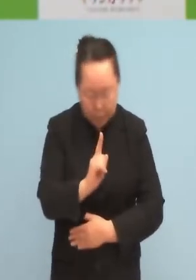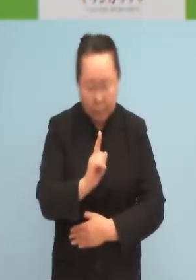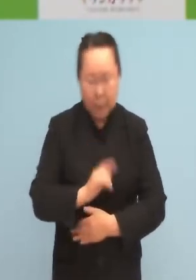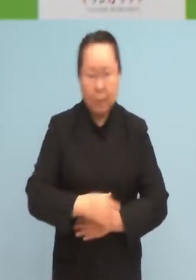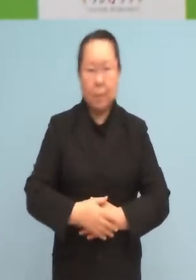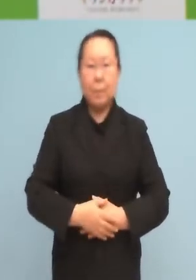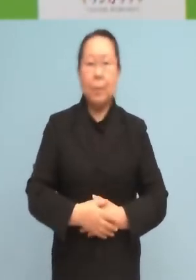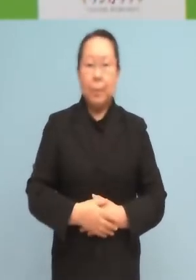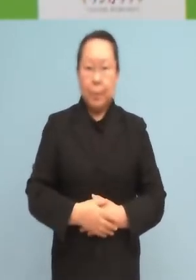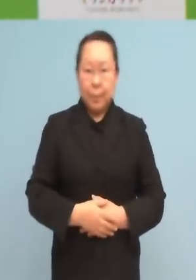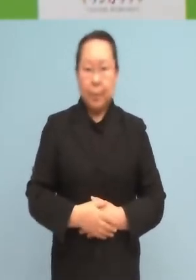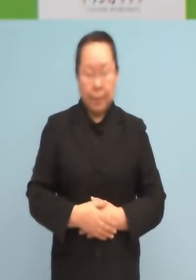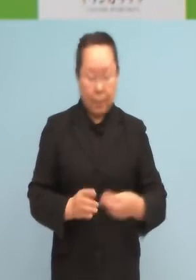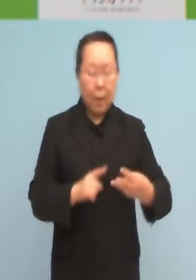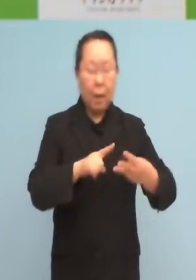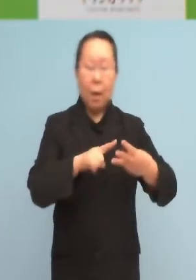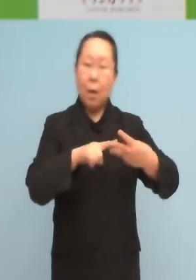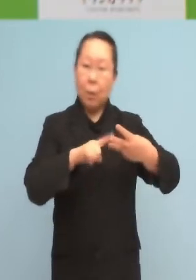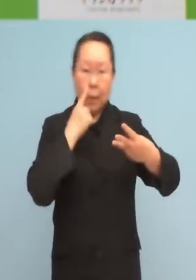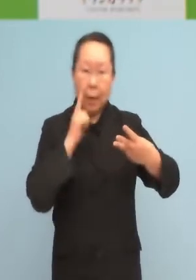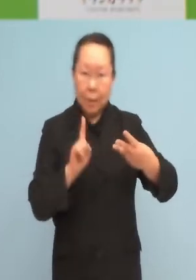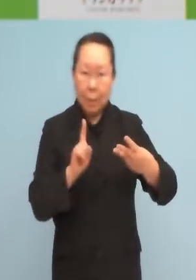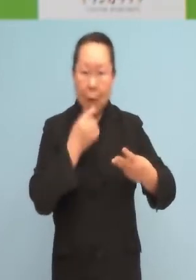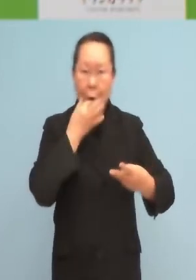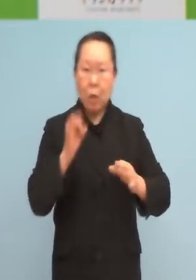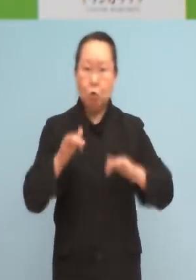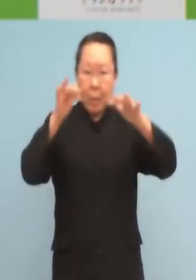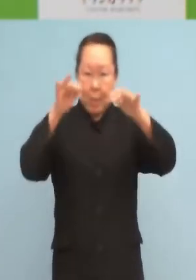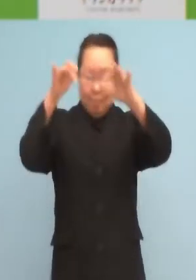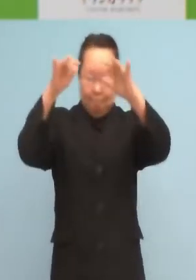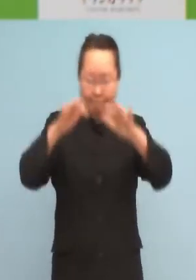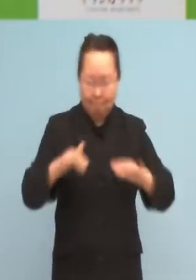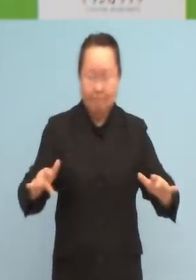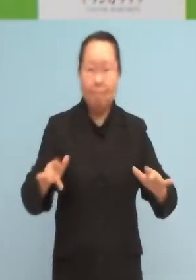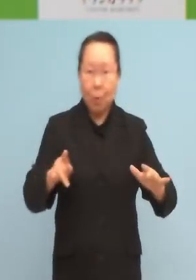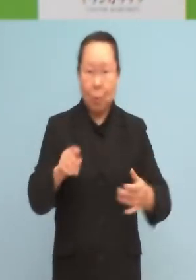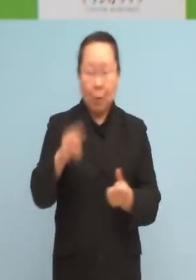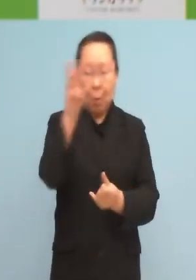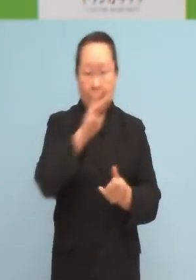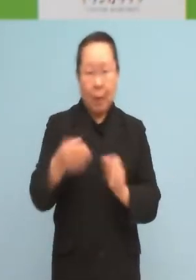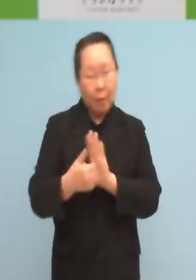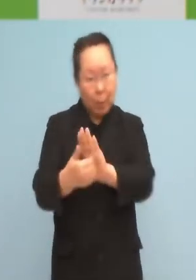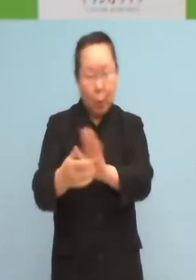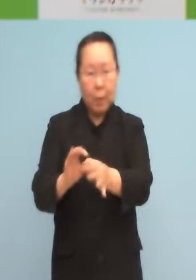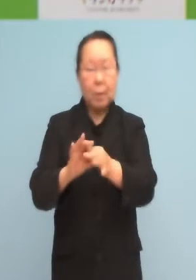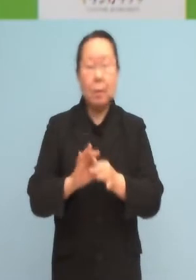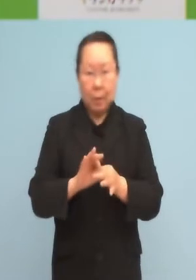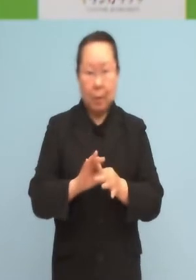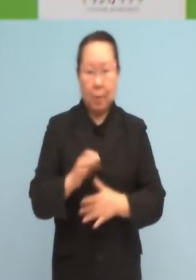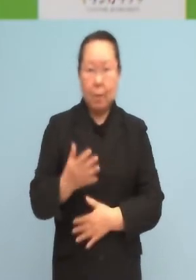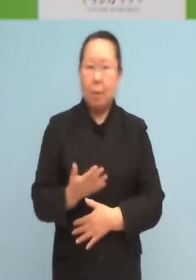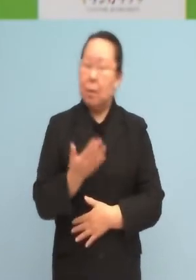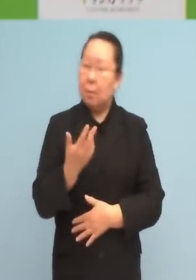第であります。2つ目でありますが、融雪期における被害の防止についてであります。先